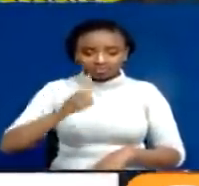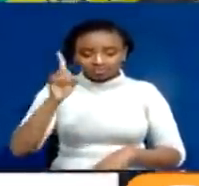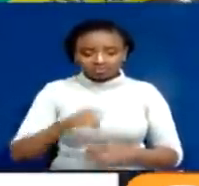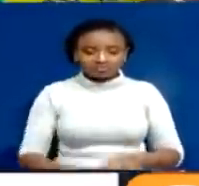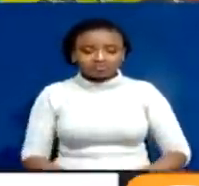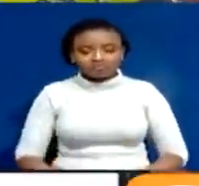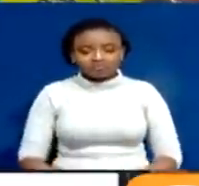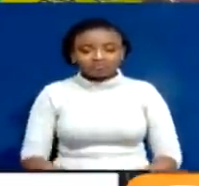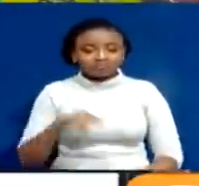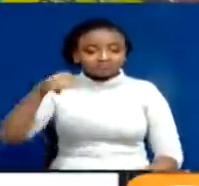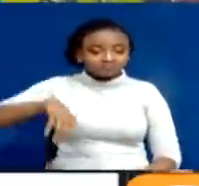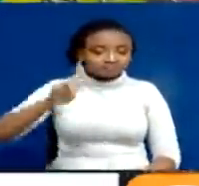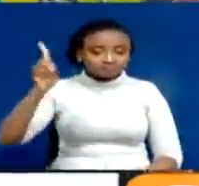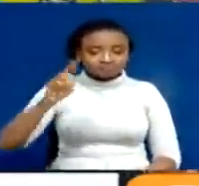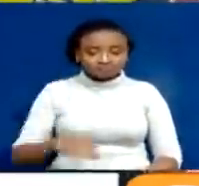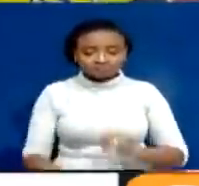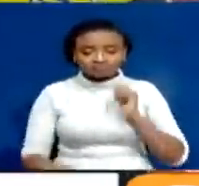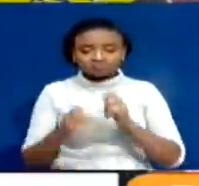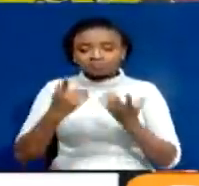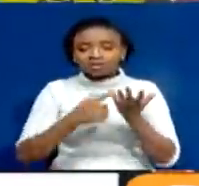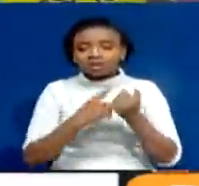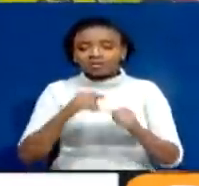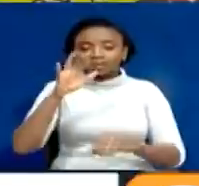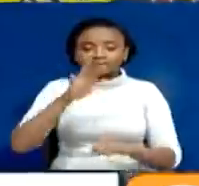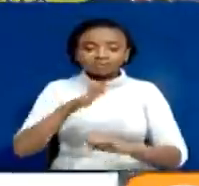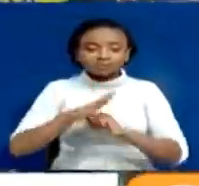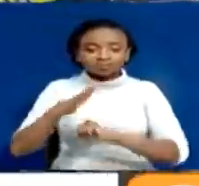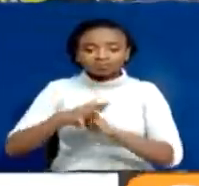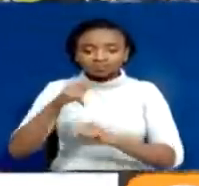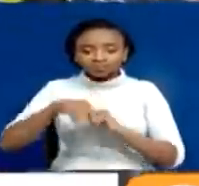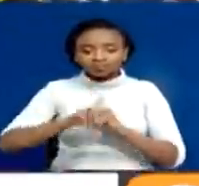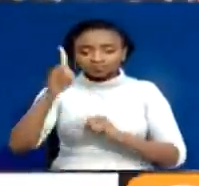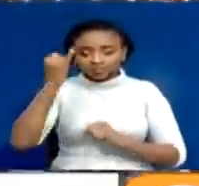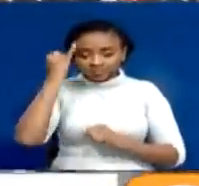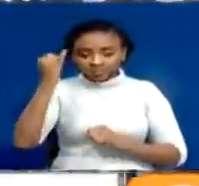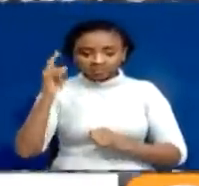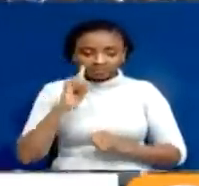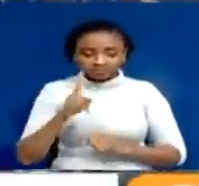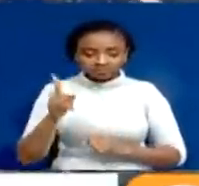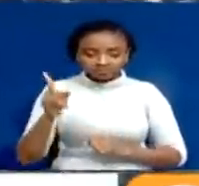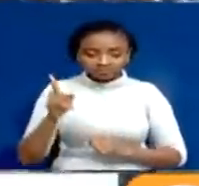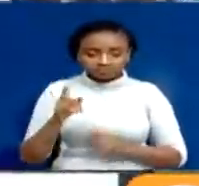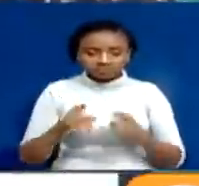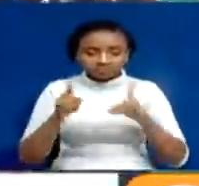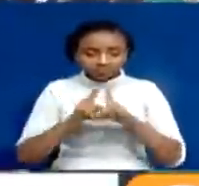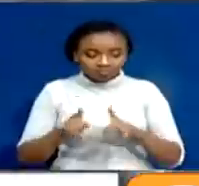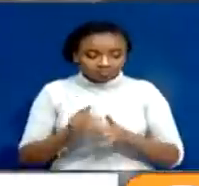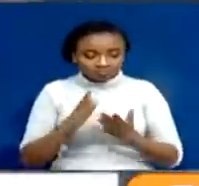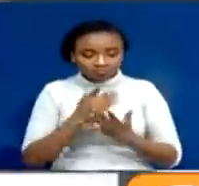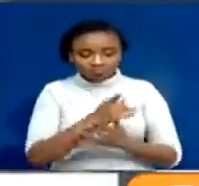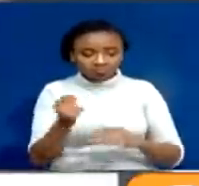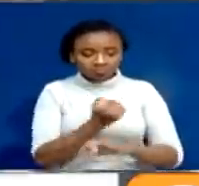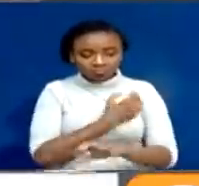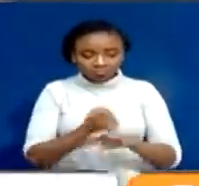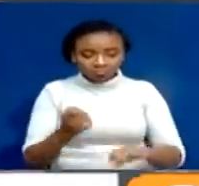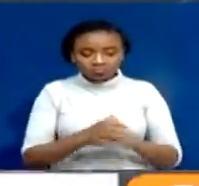up. Munasema bottom up. Wangapi watu wa bottom up hapa nione watu. Akiazimia kuwashawishi wanaokisiwa kuwa wafuasi sugu wa